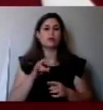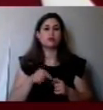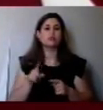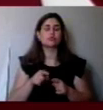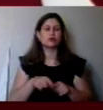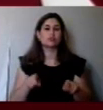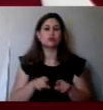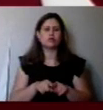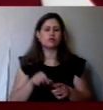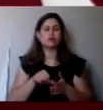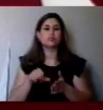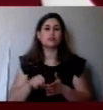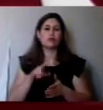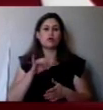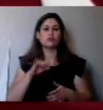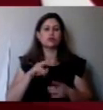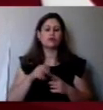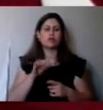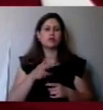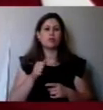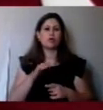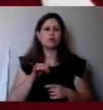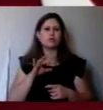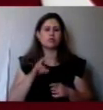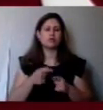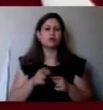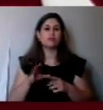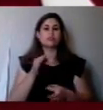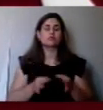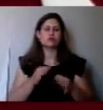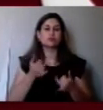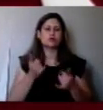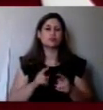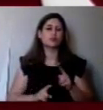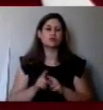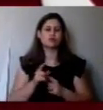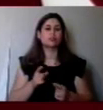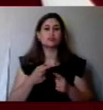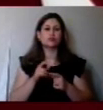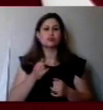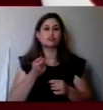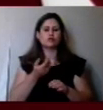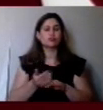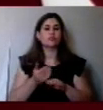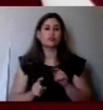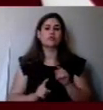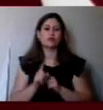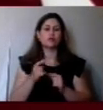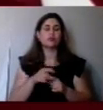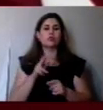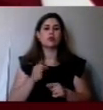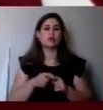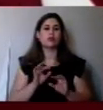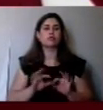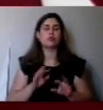також виступає поручителем Владислава Мангера. Отже, суд зараз почався трошки пізніше, як